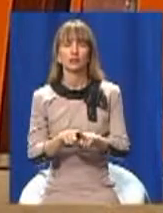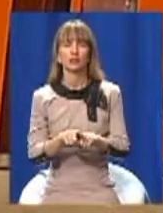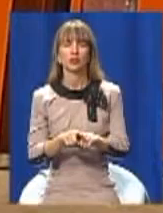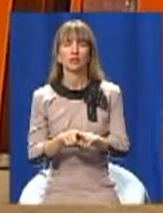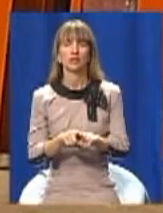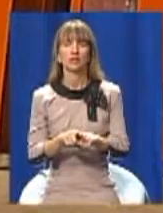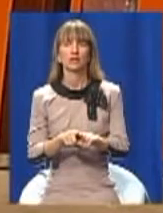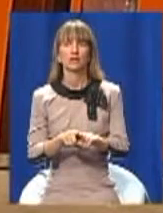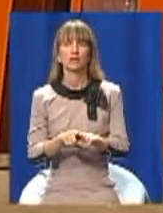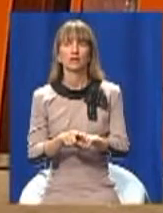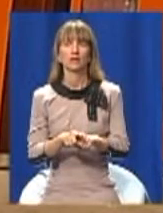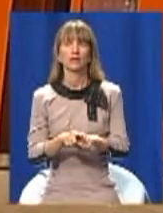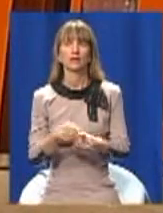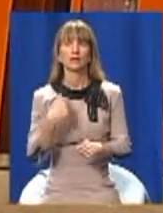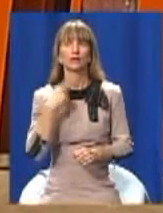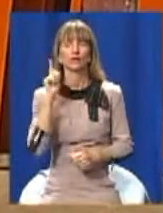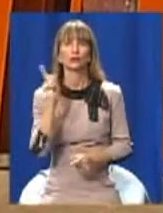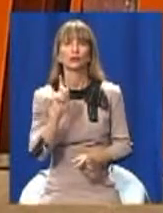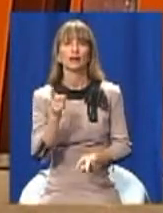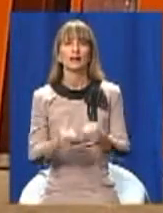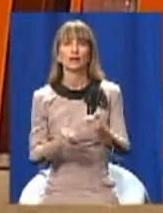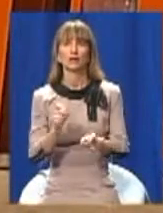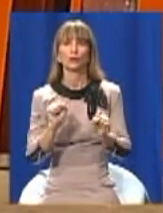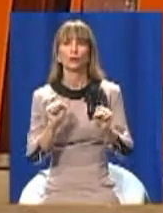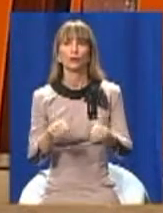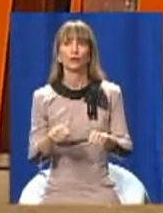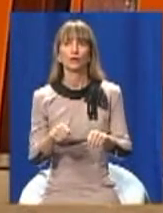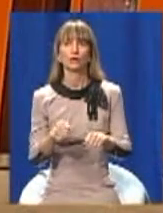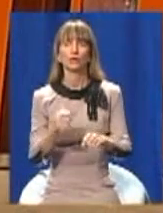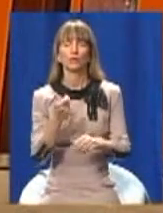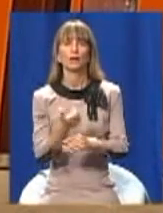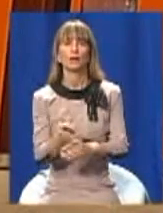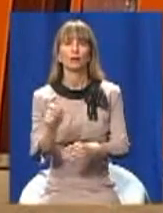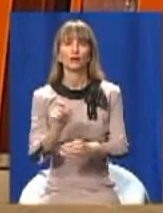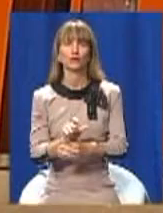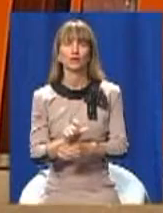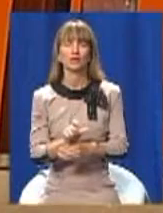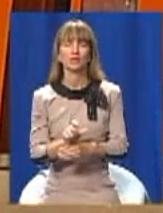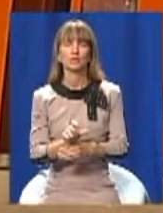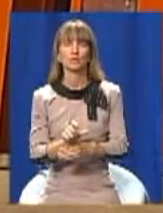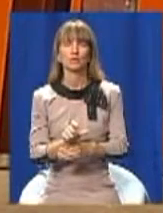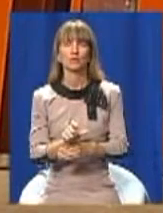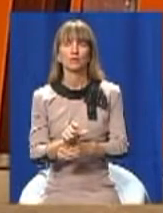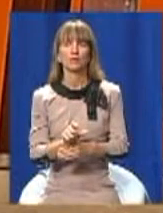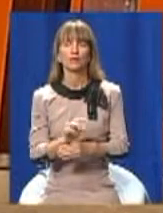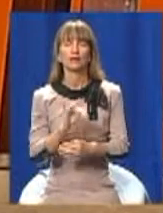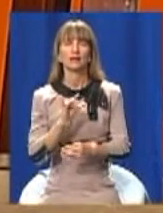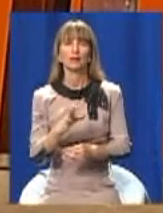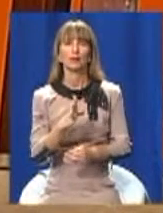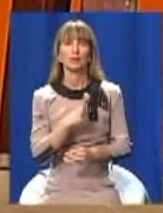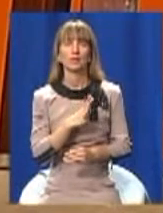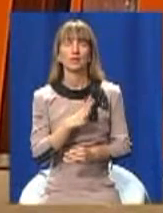міфів, мені здається, що іноді можуть навіть перебільшувати і бути